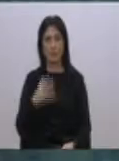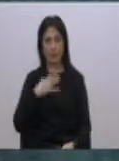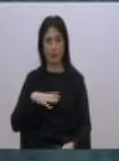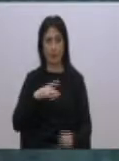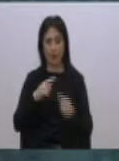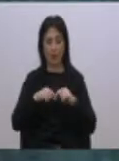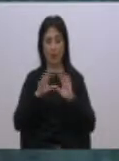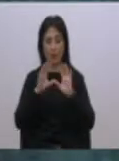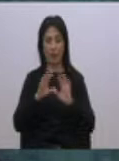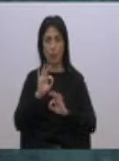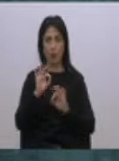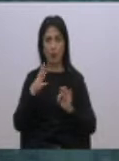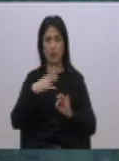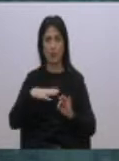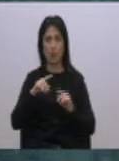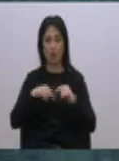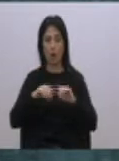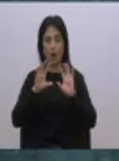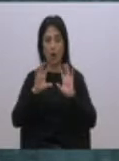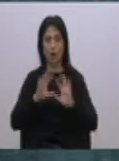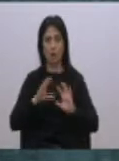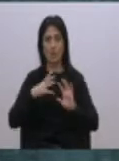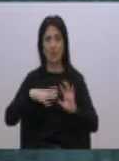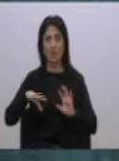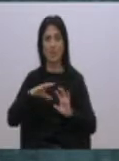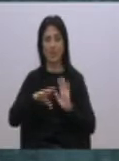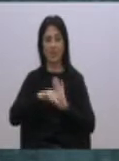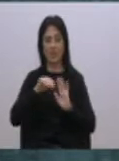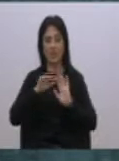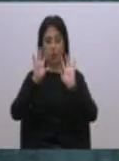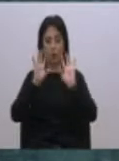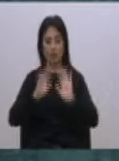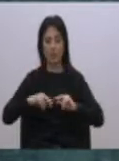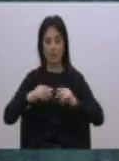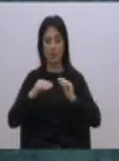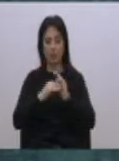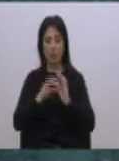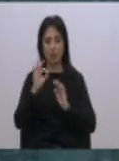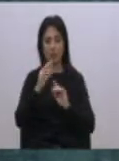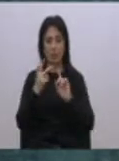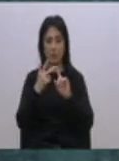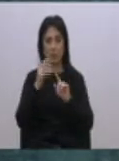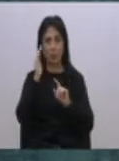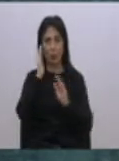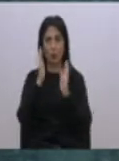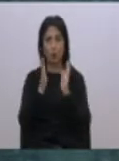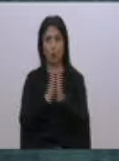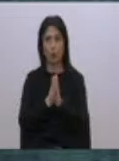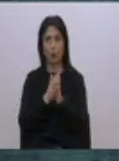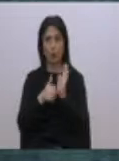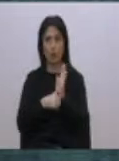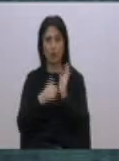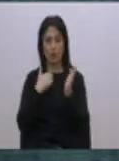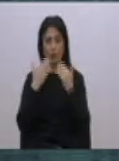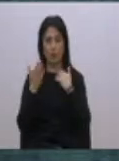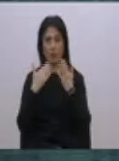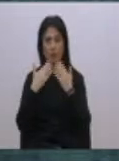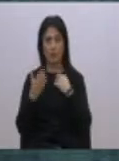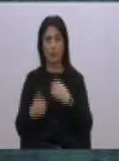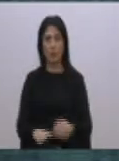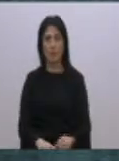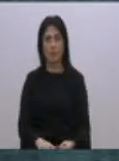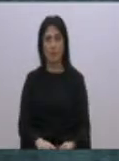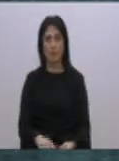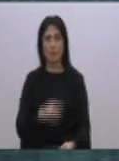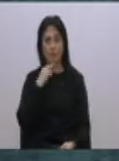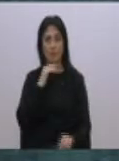Sakartolos, organul canonis, proiectul Sakartolos, organul canonis, Sakartolos, sarcinul codexului Sulevșetan, și s-a făcut mesame, mosmenit, tot chartul Keinsta-s regim,